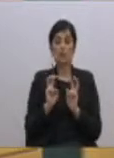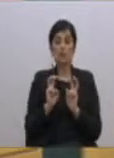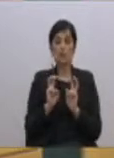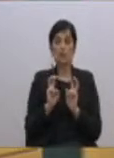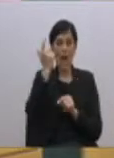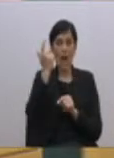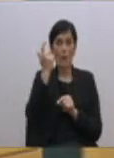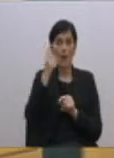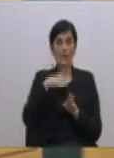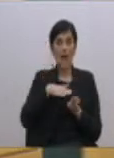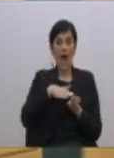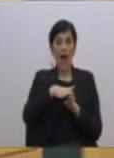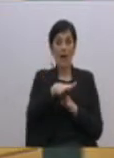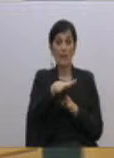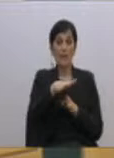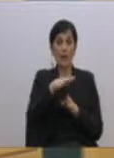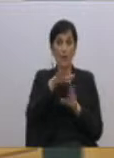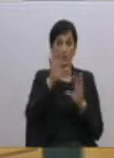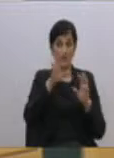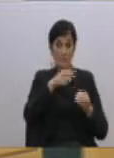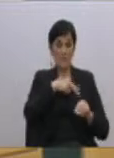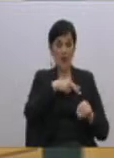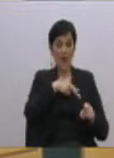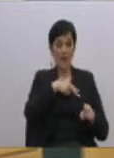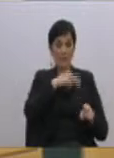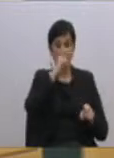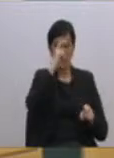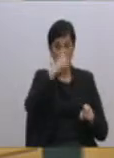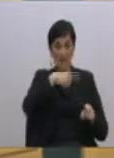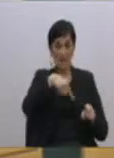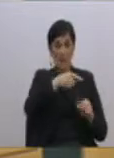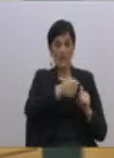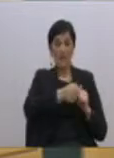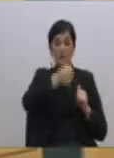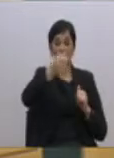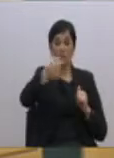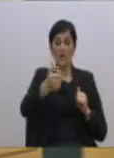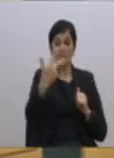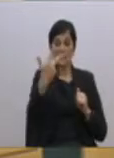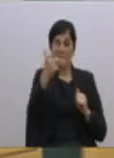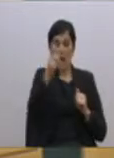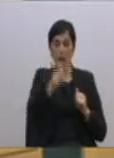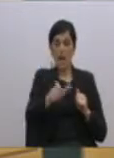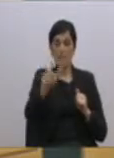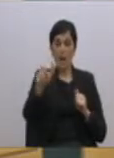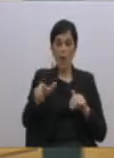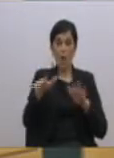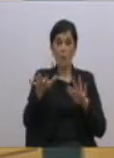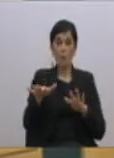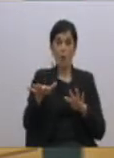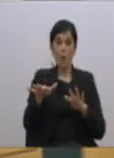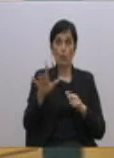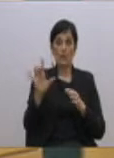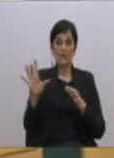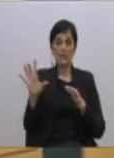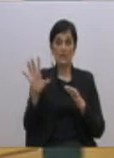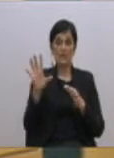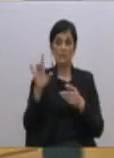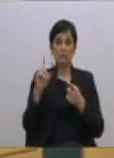იყოს არა დამებელი ხელისუფლების საკანონმდებლო ხელისუფლებიდან დანიშნულ სამ ადამიანის პოზიციაზე დამოკიდებული უნდა